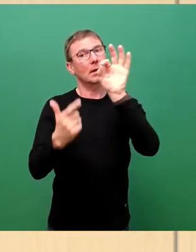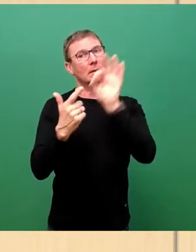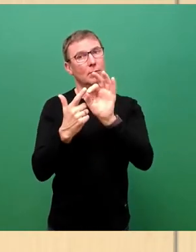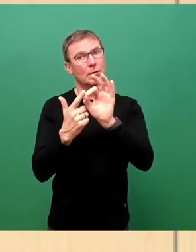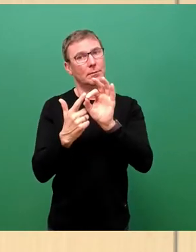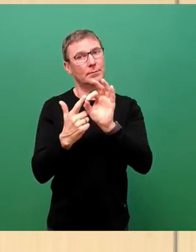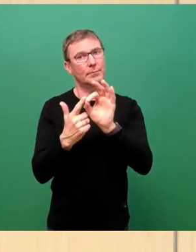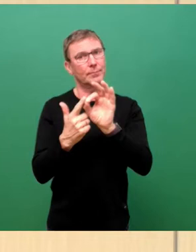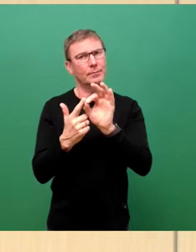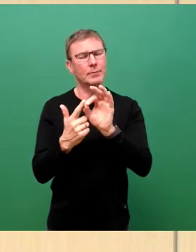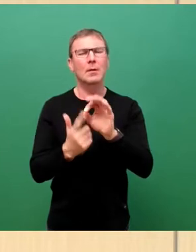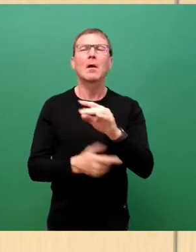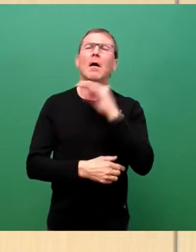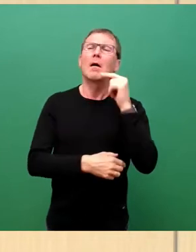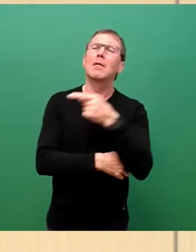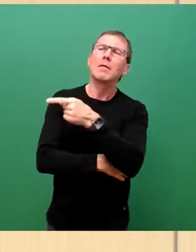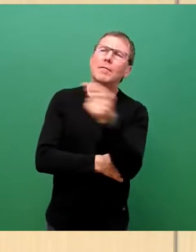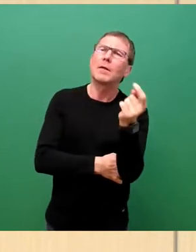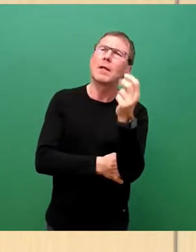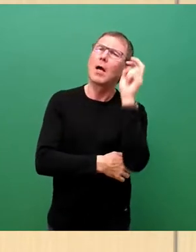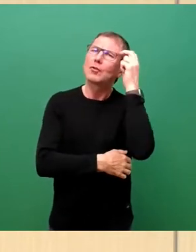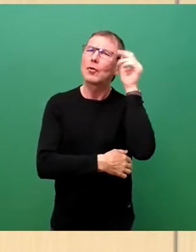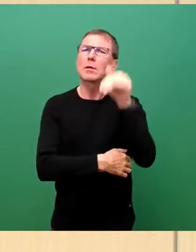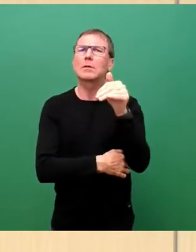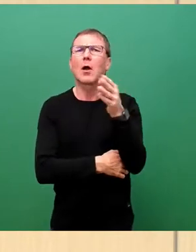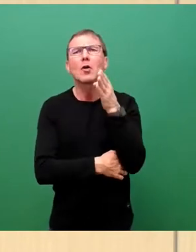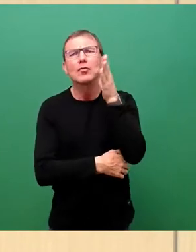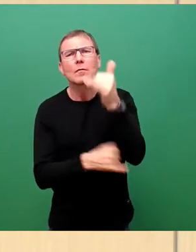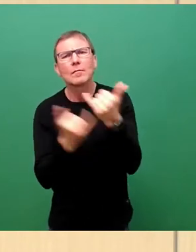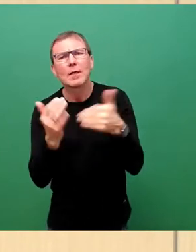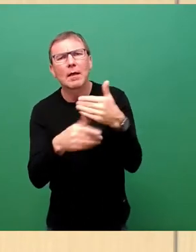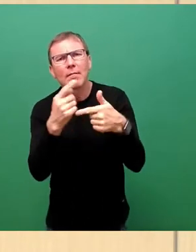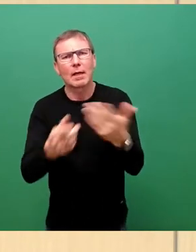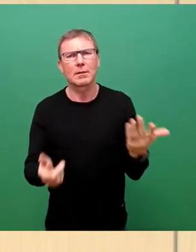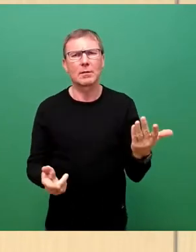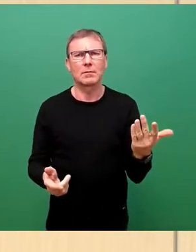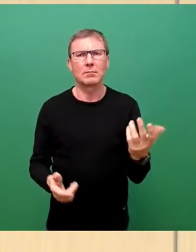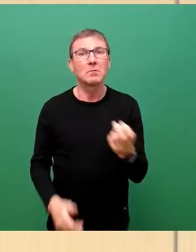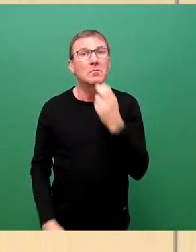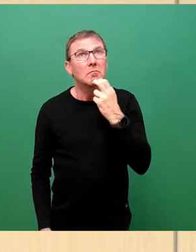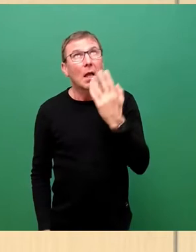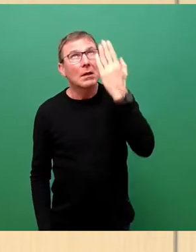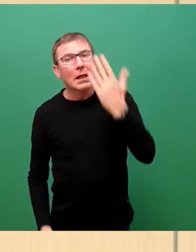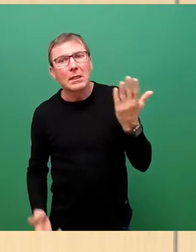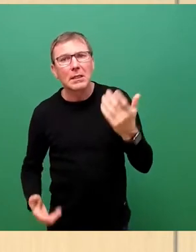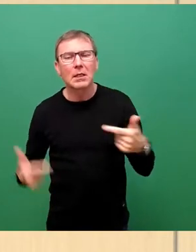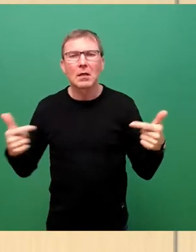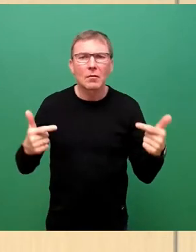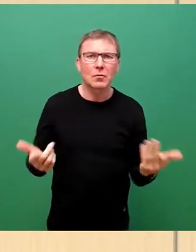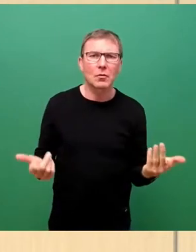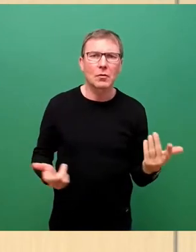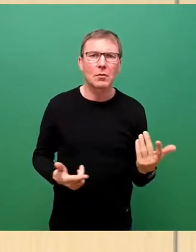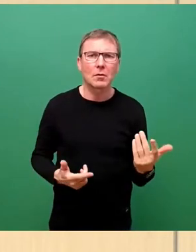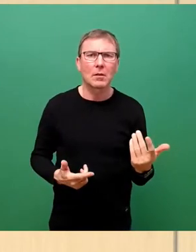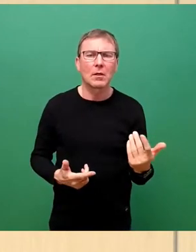Es machen sich natürlich viele Menschen Sorgen, wie geht es weiter? Insbesondere, wie geht es weiter bei der Energieversorgung? Wir wissen alle, wir haben ein Gaskraftwerk